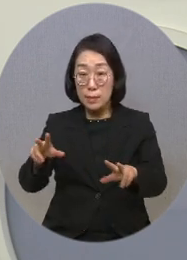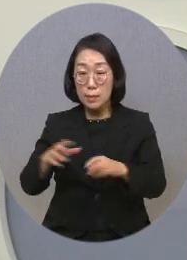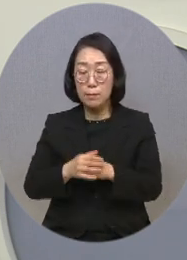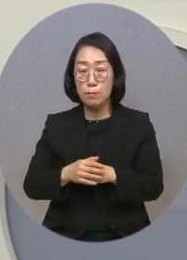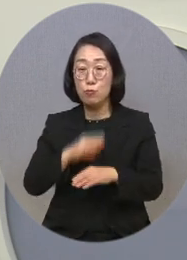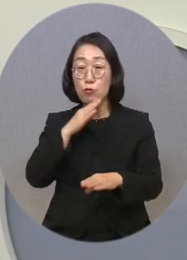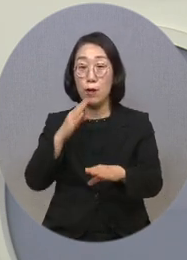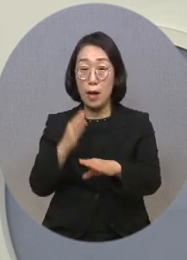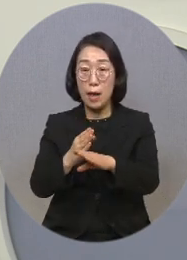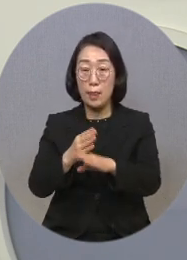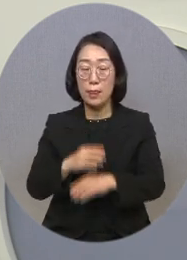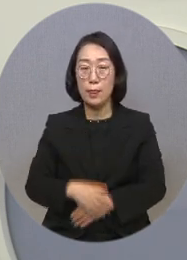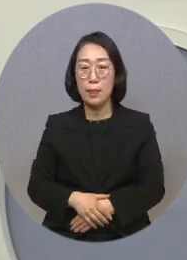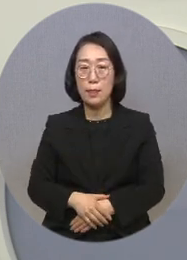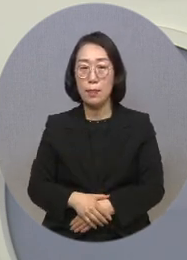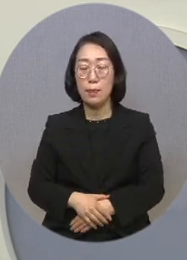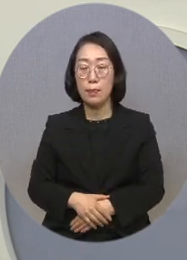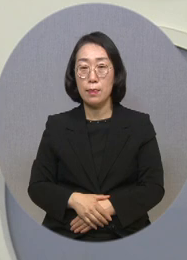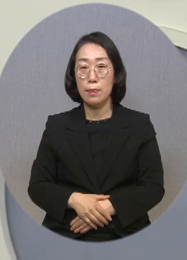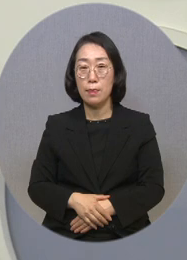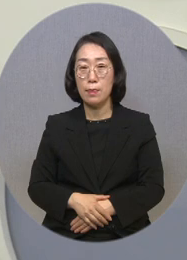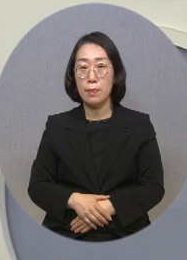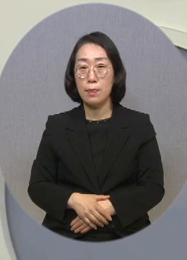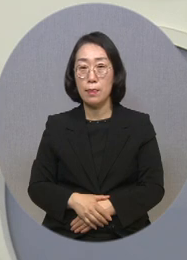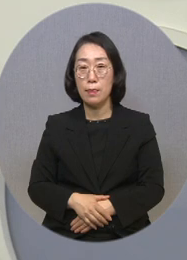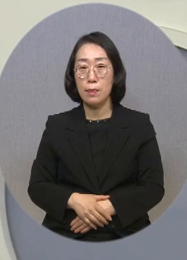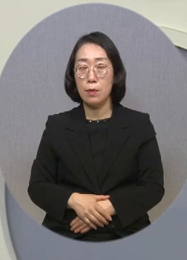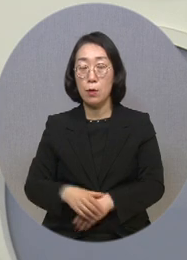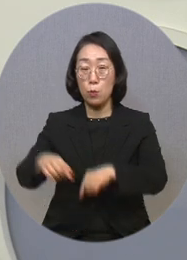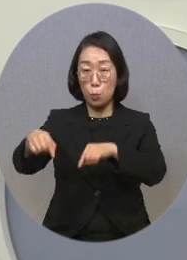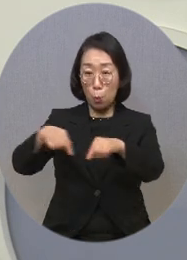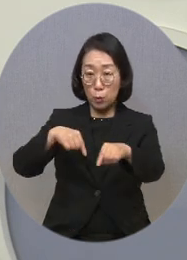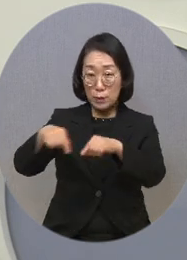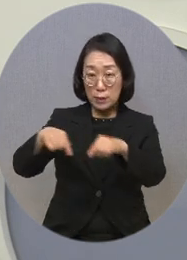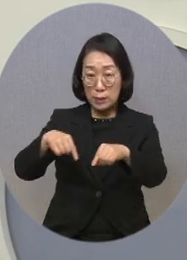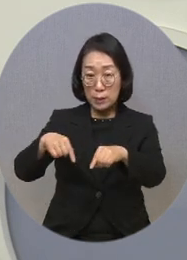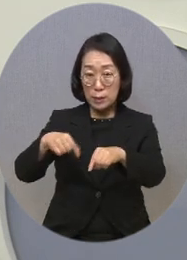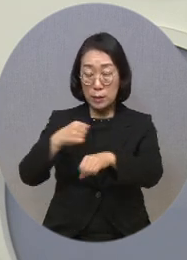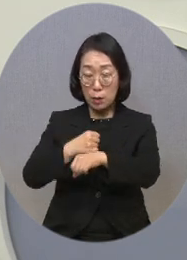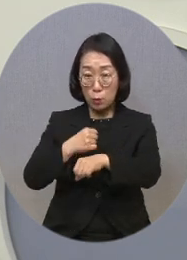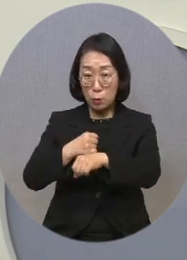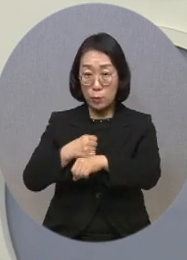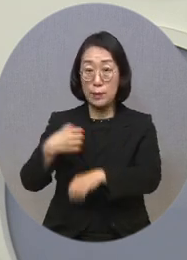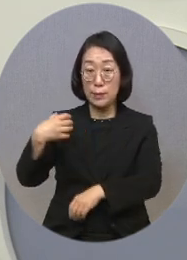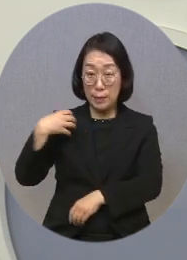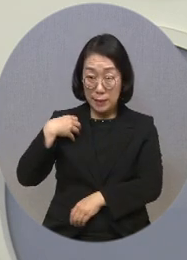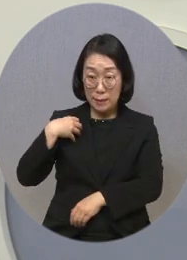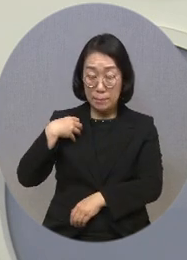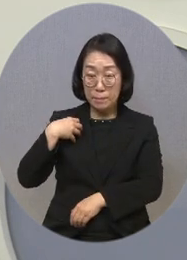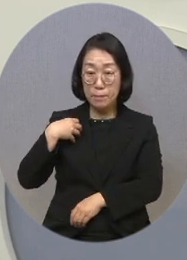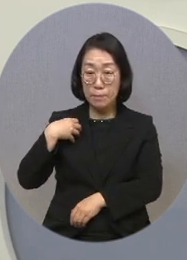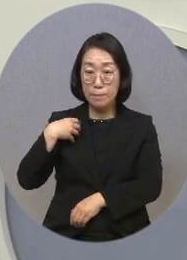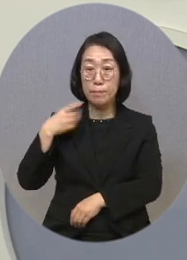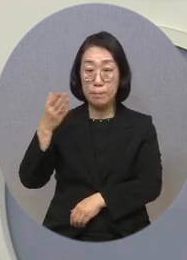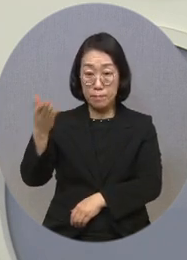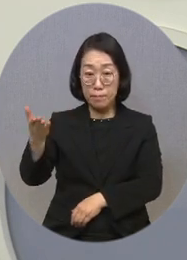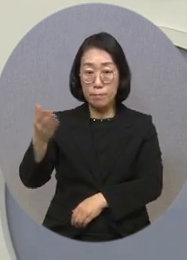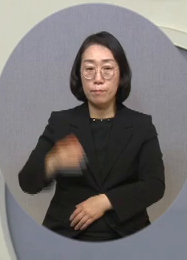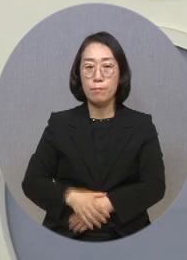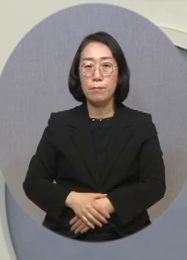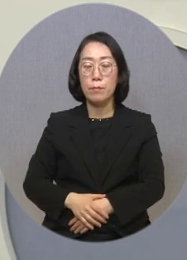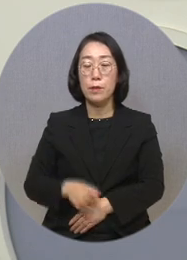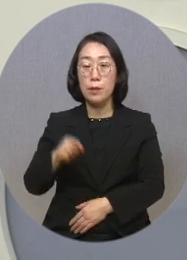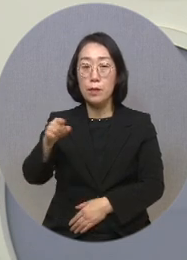그 어떤 그 경국을 하고 있다고 그래야 되나 책임을 지고 있잖아요. 근데